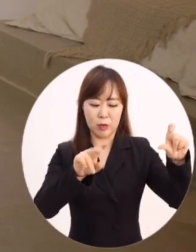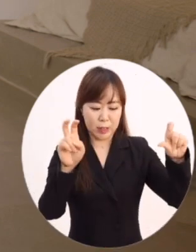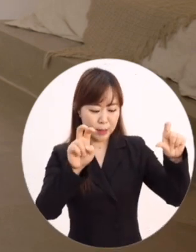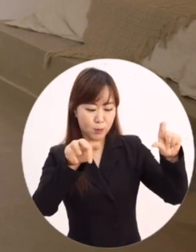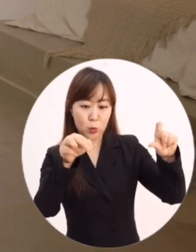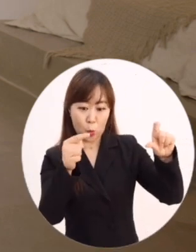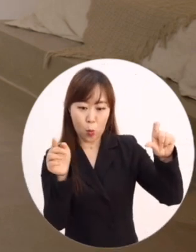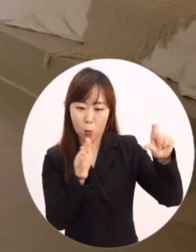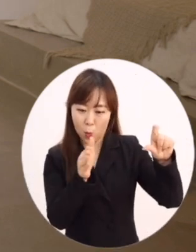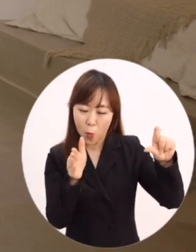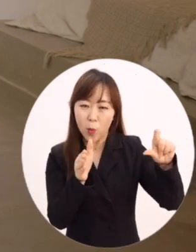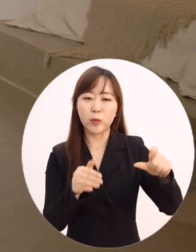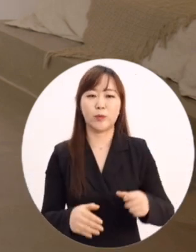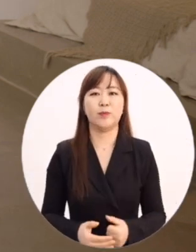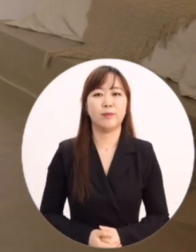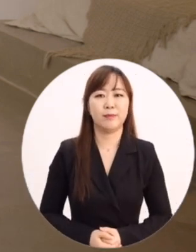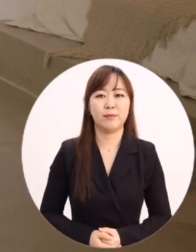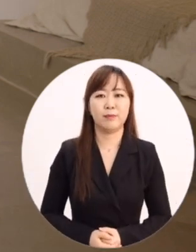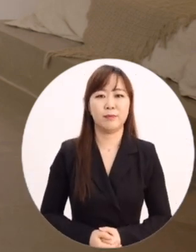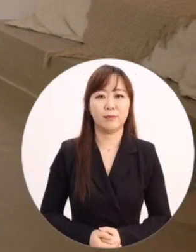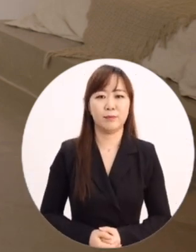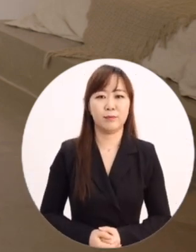15초에서 20초 유지합니다.